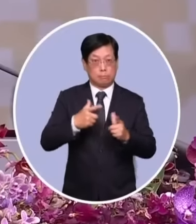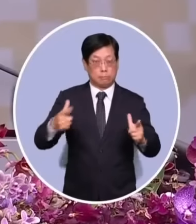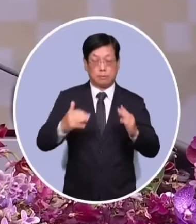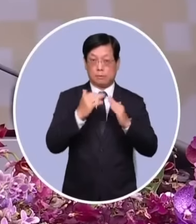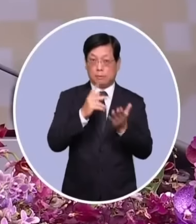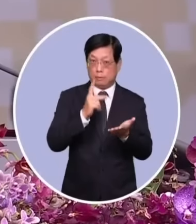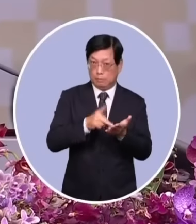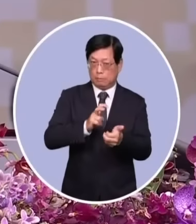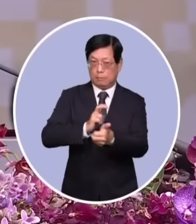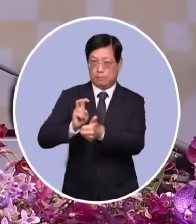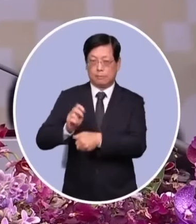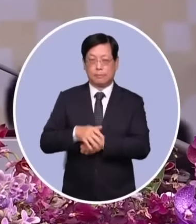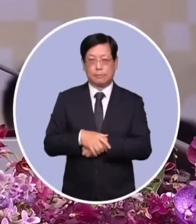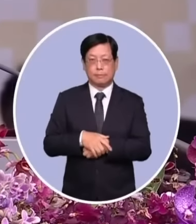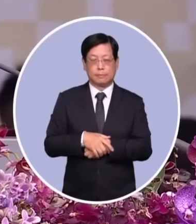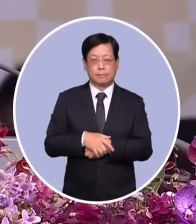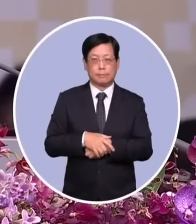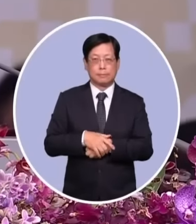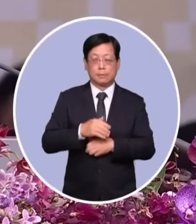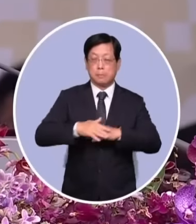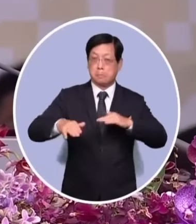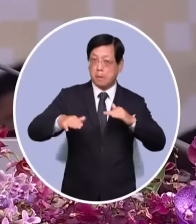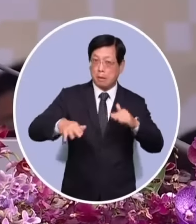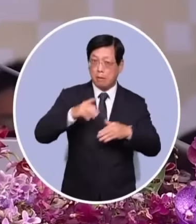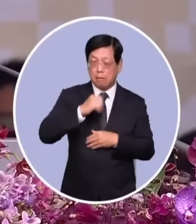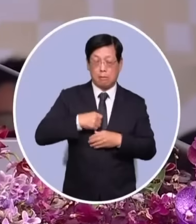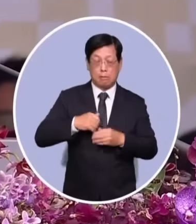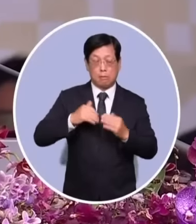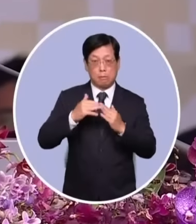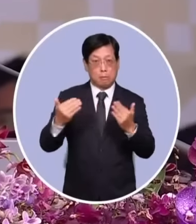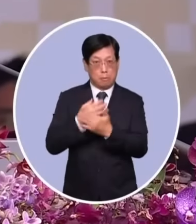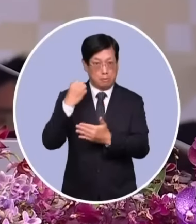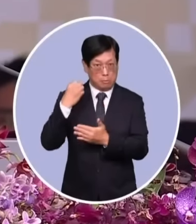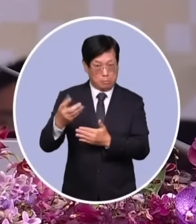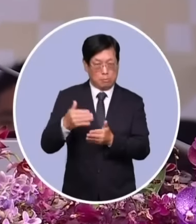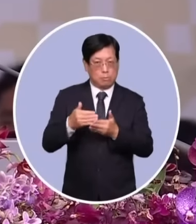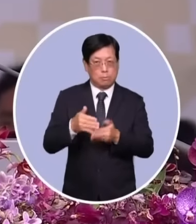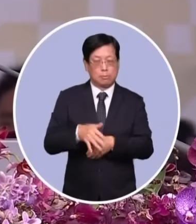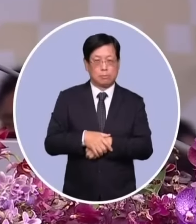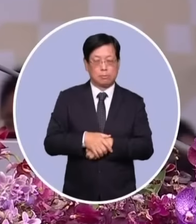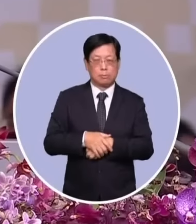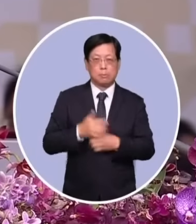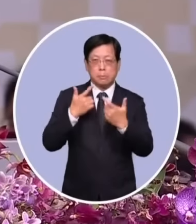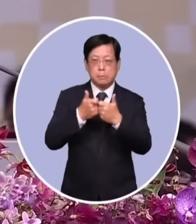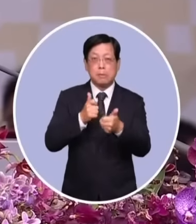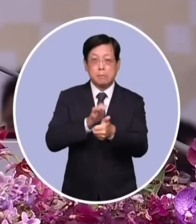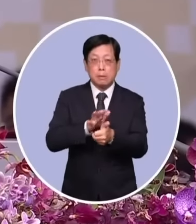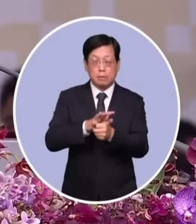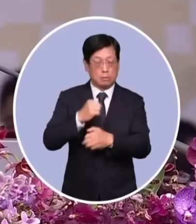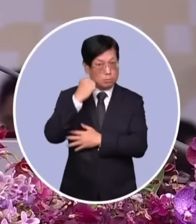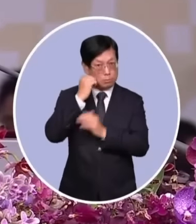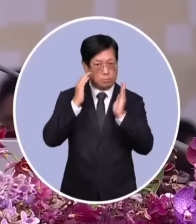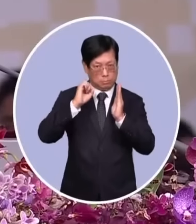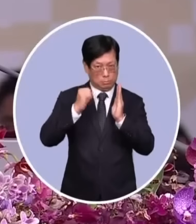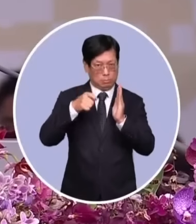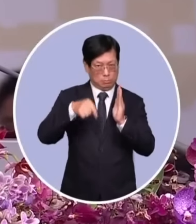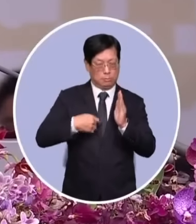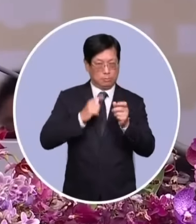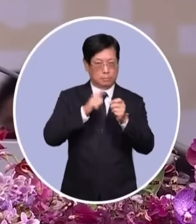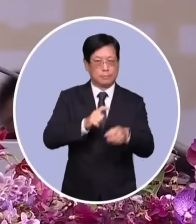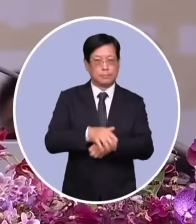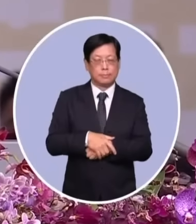屋主的照顾，平衡贩屋主的需求，实现居住正义这一条